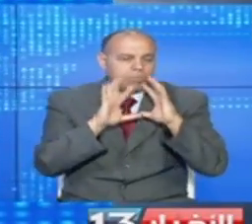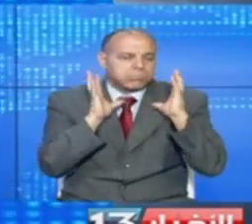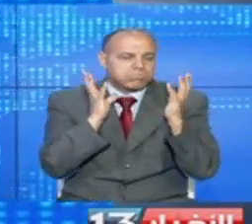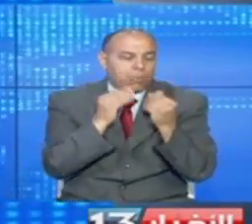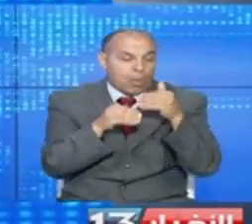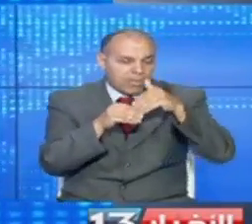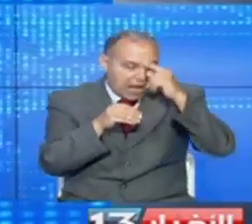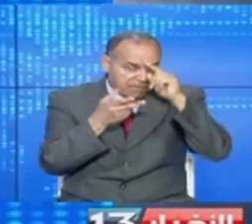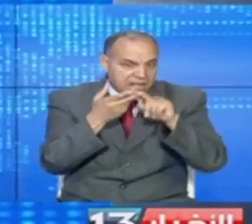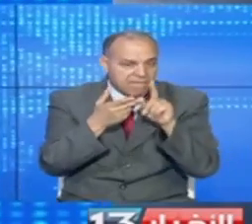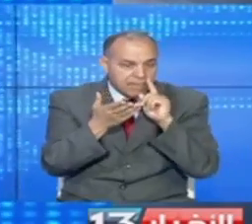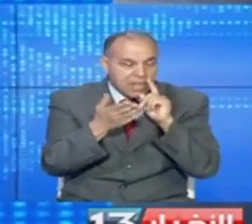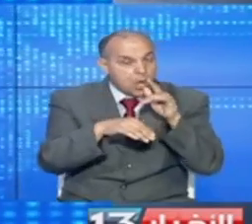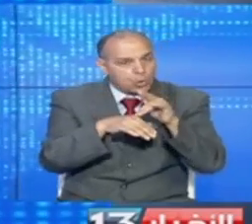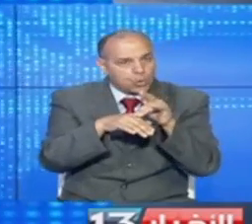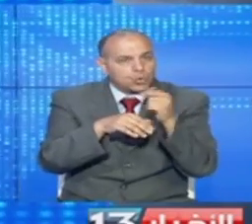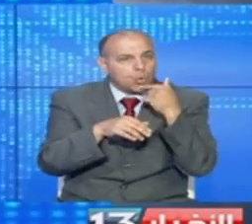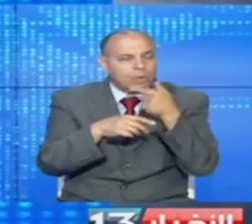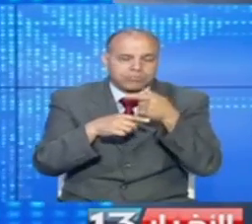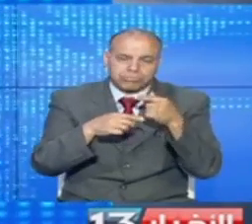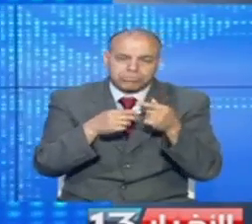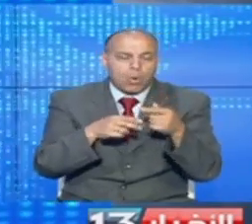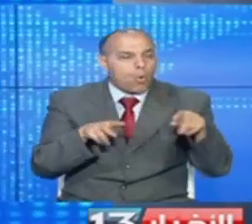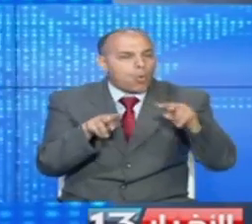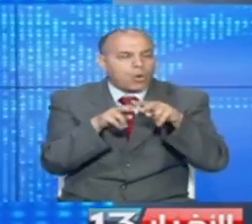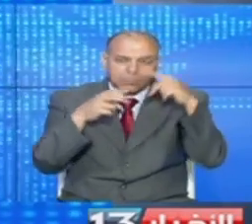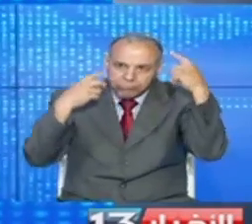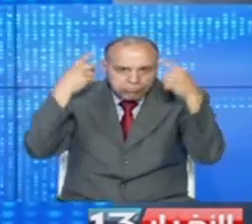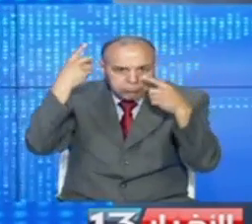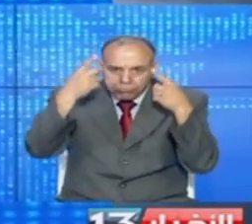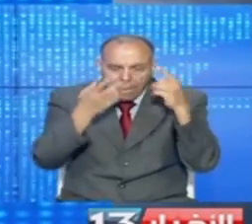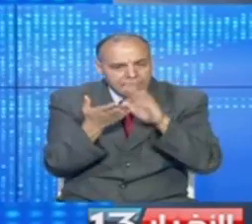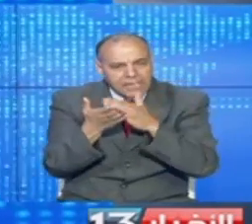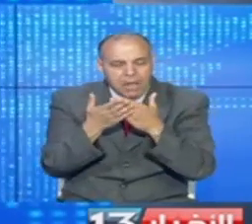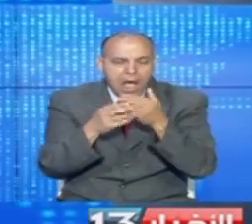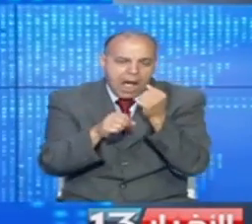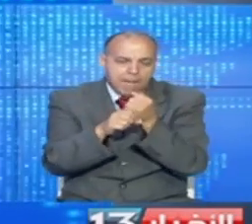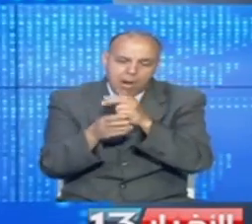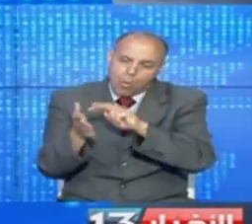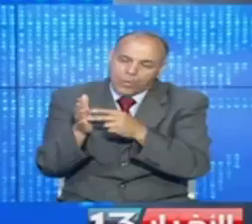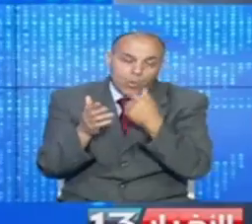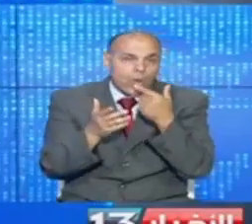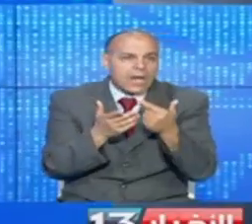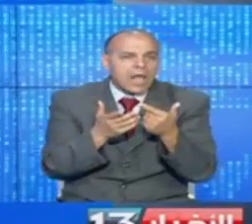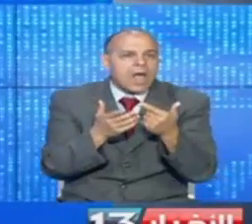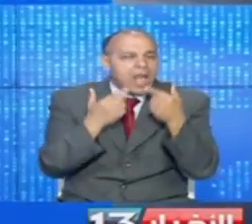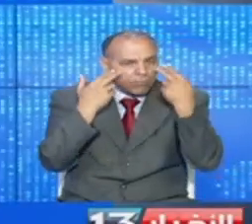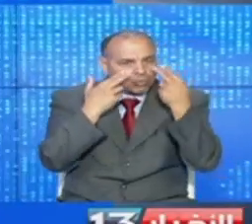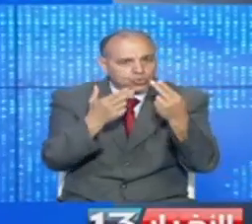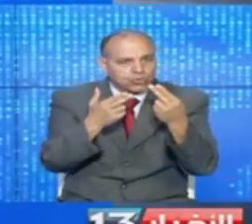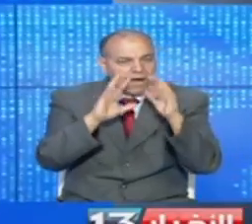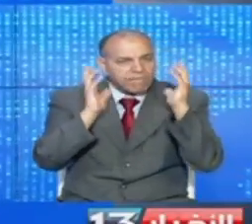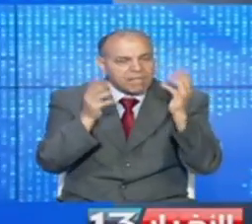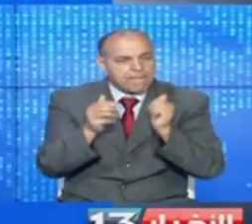بكل مكوناته، تأثر عنونته سليمة بوقفة تأمل وترجمته في أعمال فنية احتضن عرضها أحد